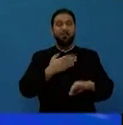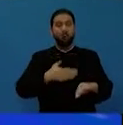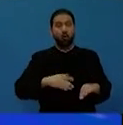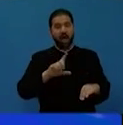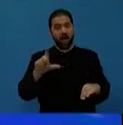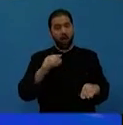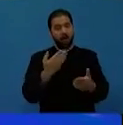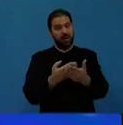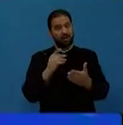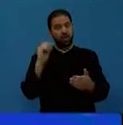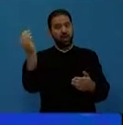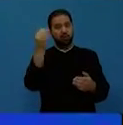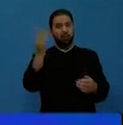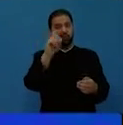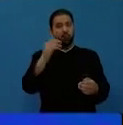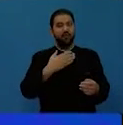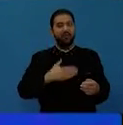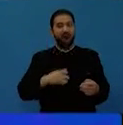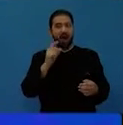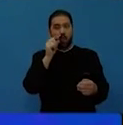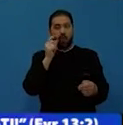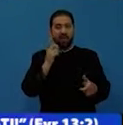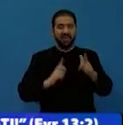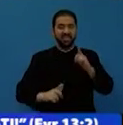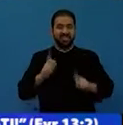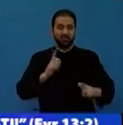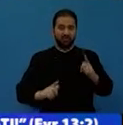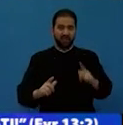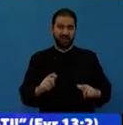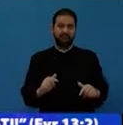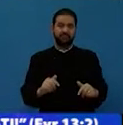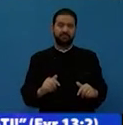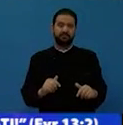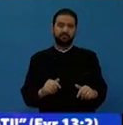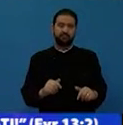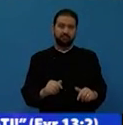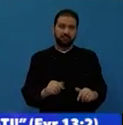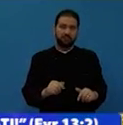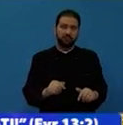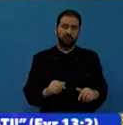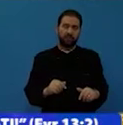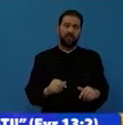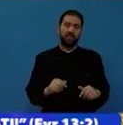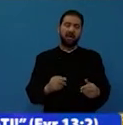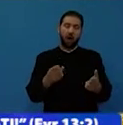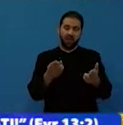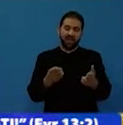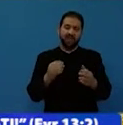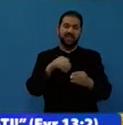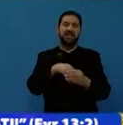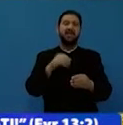ororile războiului și să sufere, ci prin îngăduința lui Dumnezeu aceștia au ajuns în